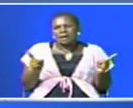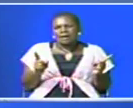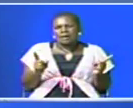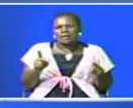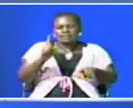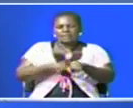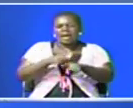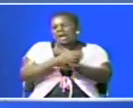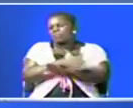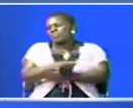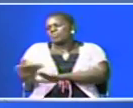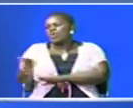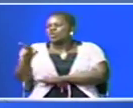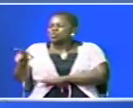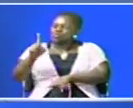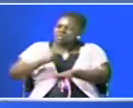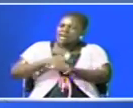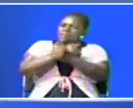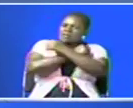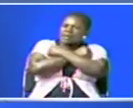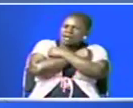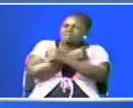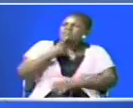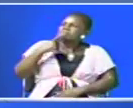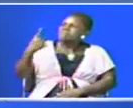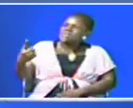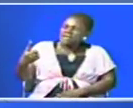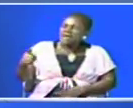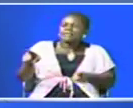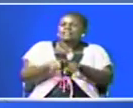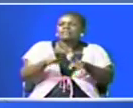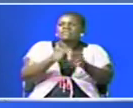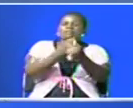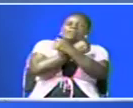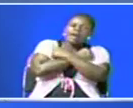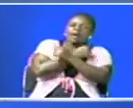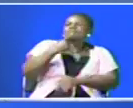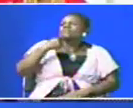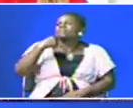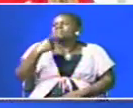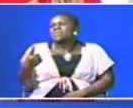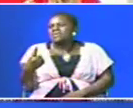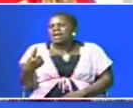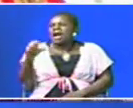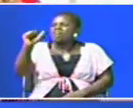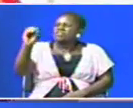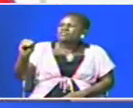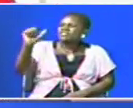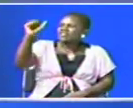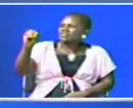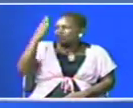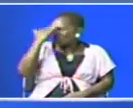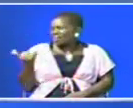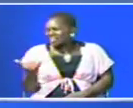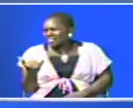Muda gani? We mume ukipendwa asilimia 100 na we penda mwenzio asilimia 100, hiyo 50-50 ya nani? Ni